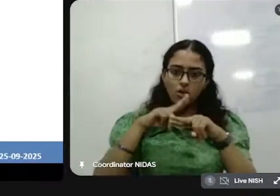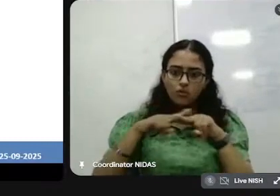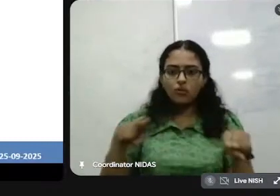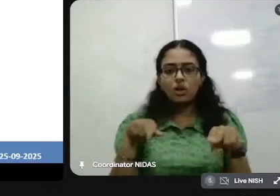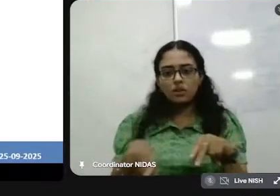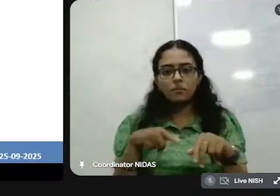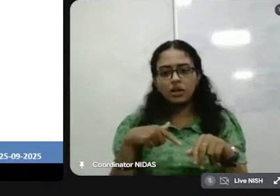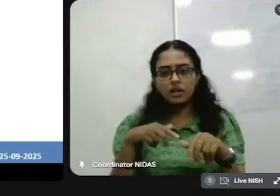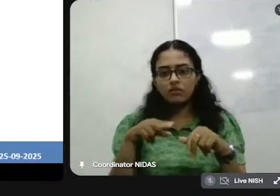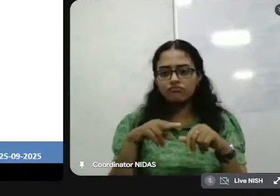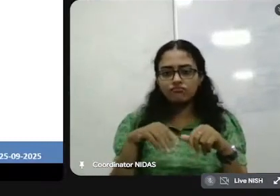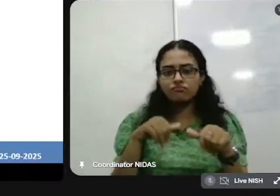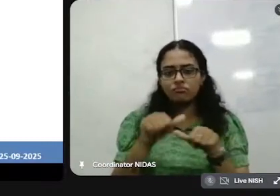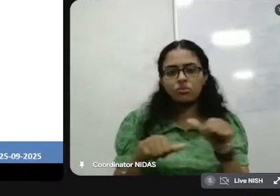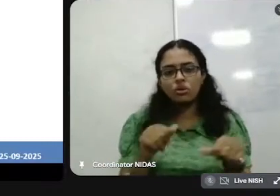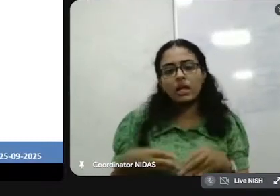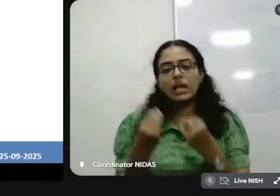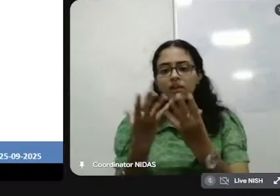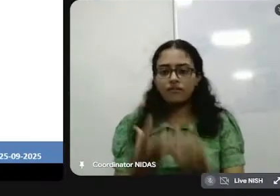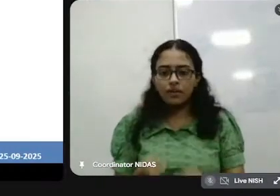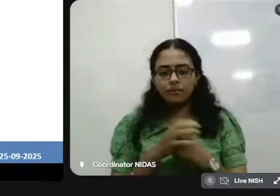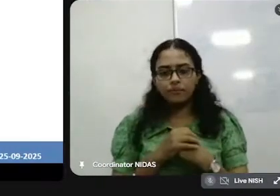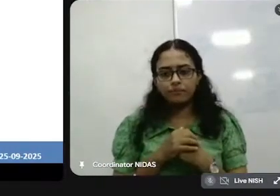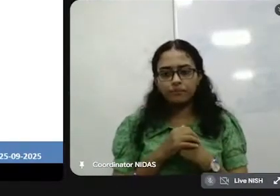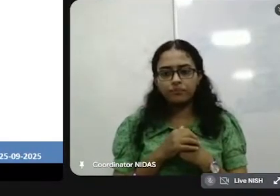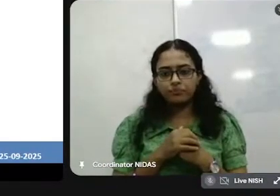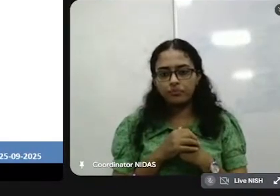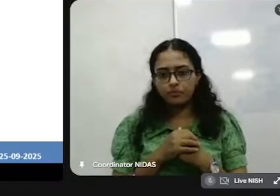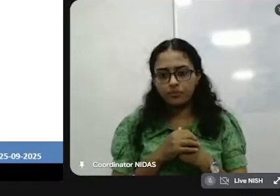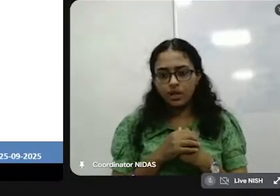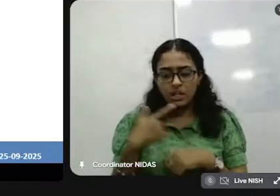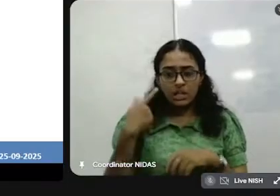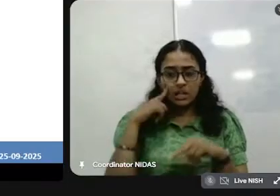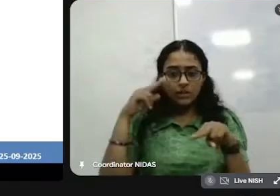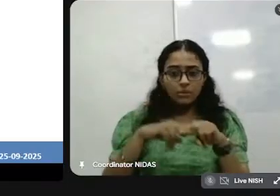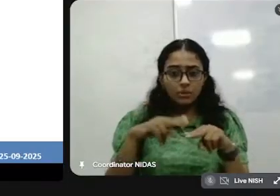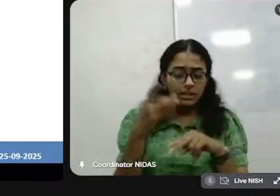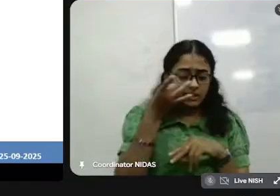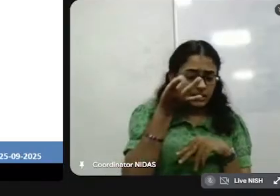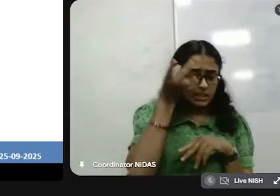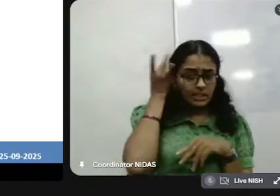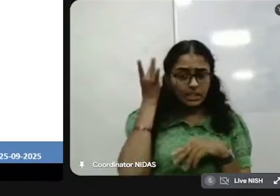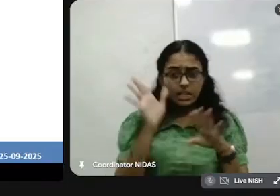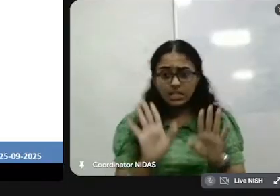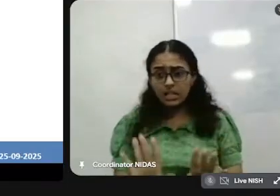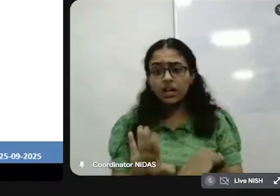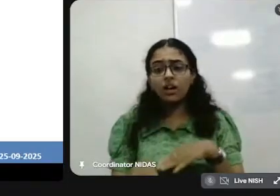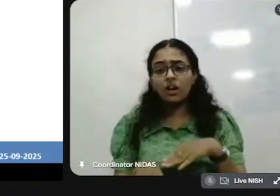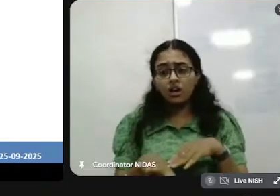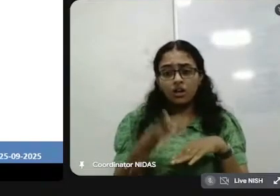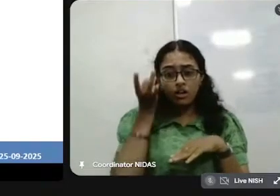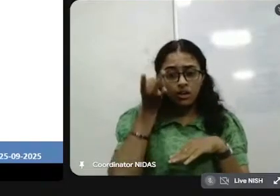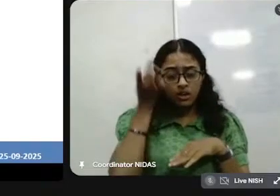അവരെ ഏർപ്പെടുത്താനായിട്ട് നമ്മൾ ശ്രദ്ധിക്കുക. അതേപോലെ തന്നെ ദേഷ്യം ഒക്കെ എപ്പോഴും ഉള്ളൊരു